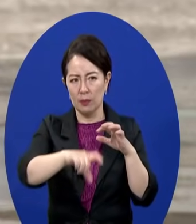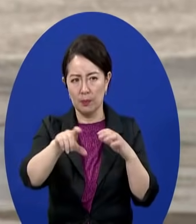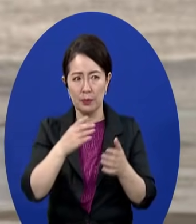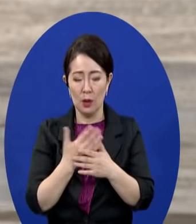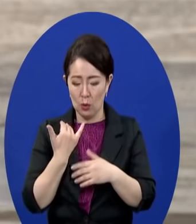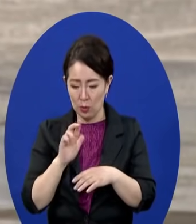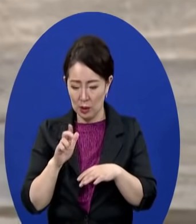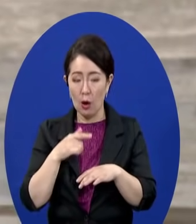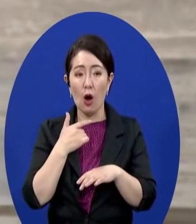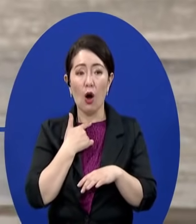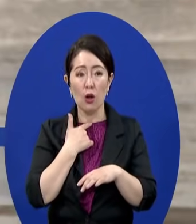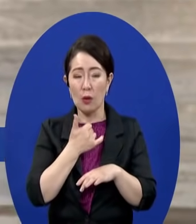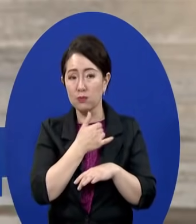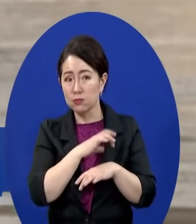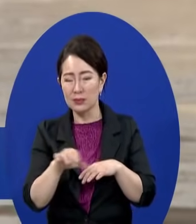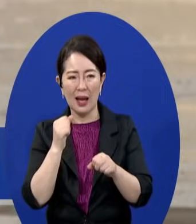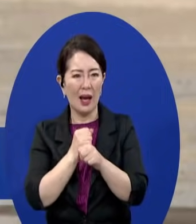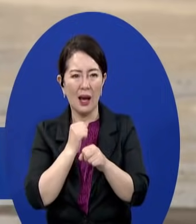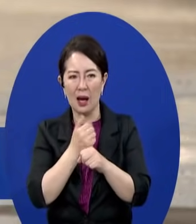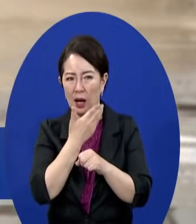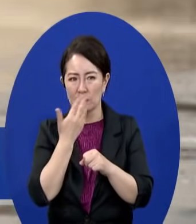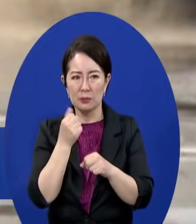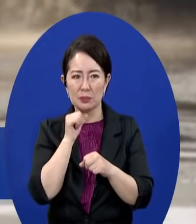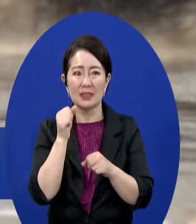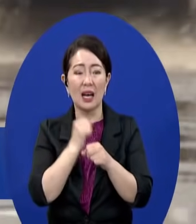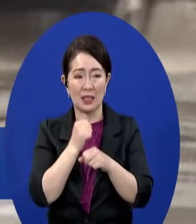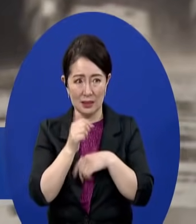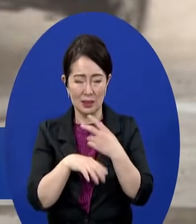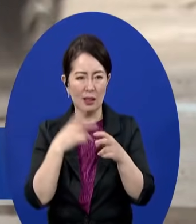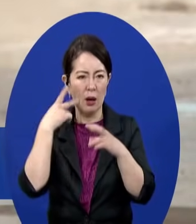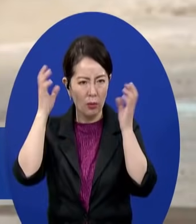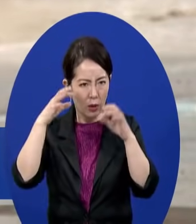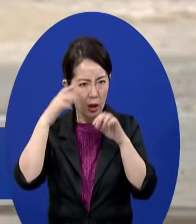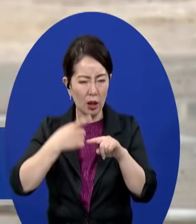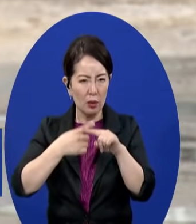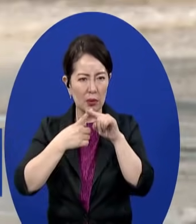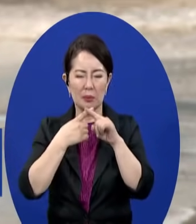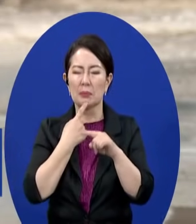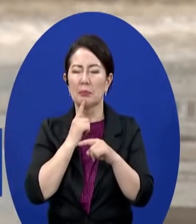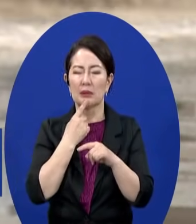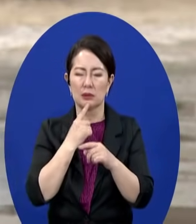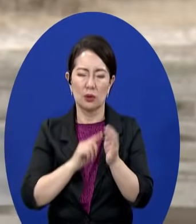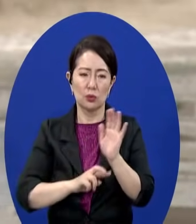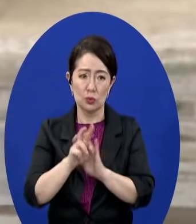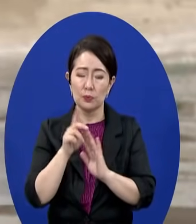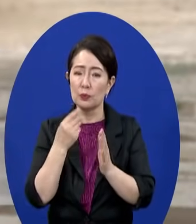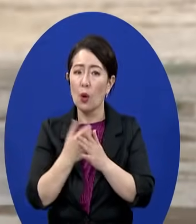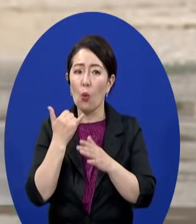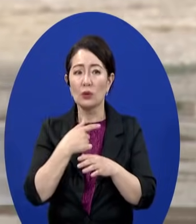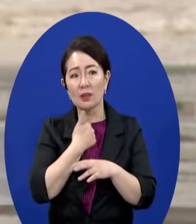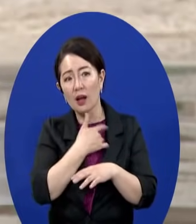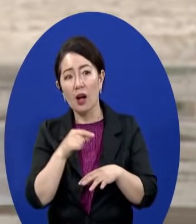Улаанбаатар хотын ус зайлуулах шугам хоолой ажиллахгүй биш ажилдаг. Гэхдээ үргэлжлэн орох борооны улмаас хүндрэл үүсэж байна. Учир нь ус